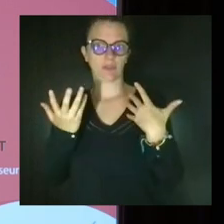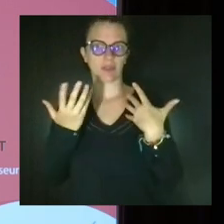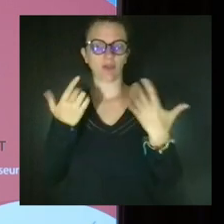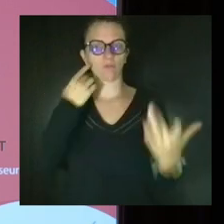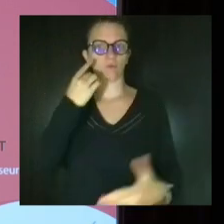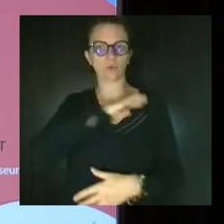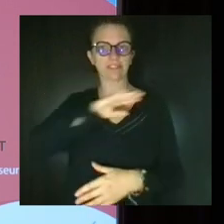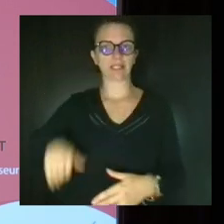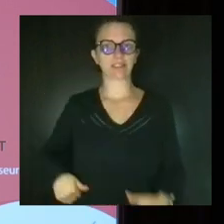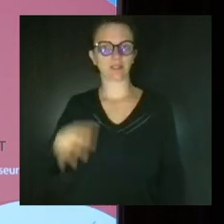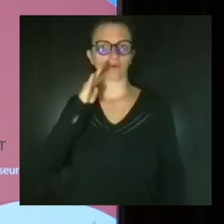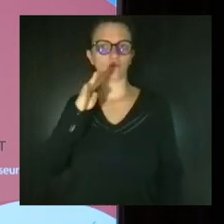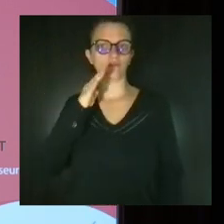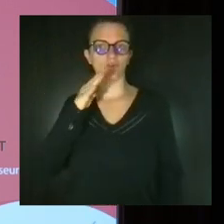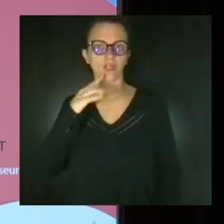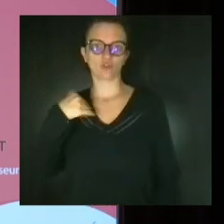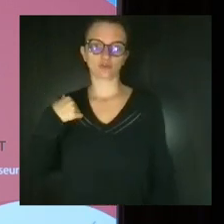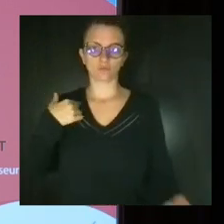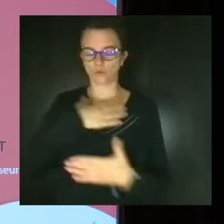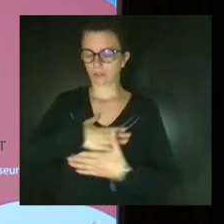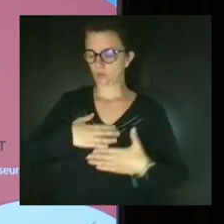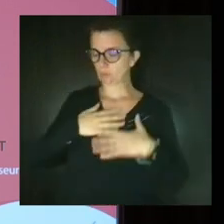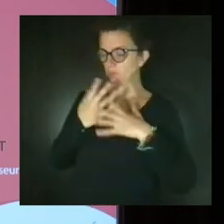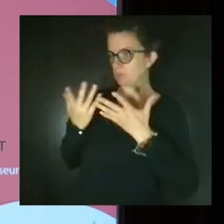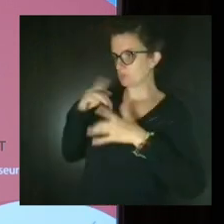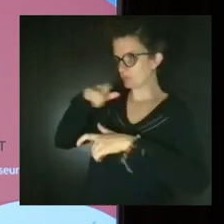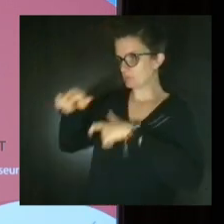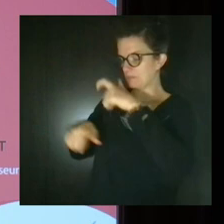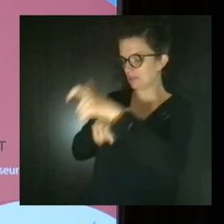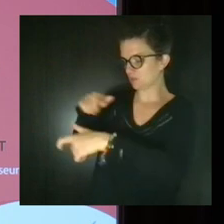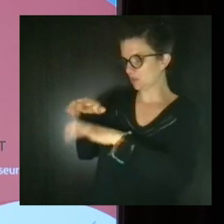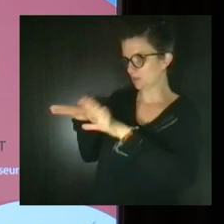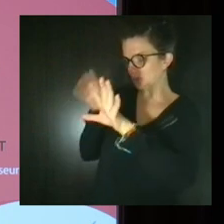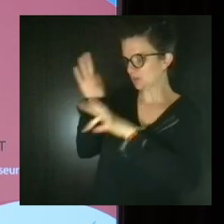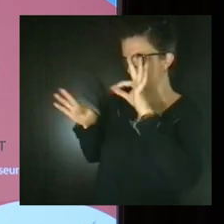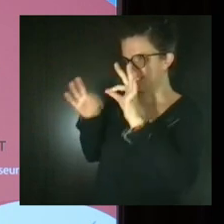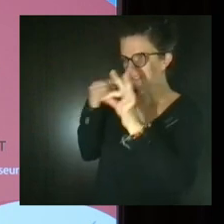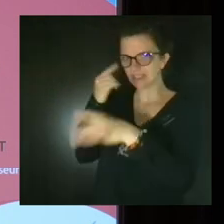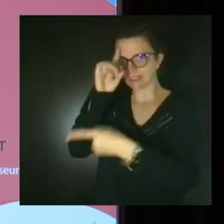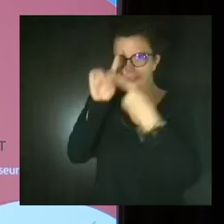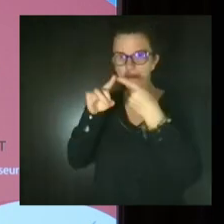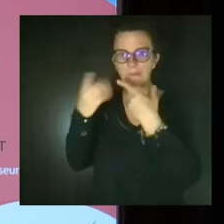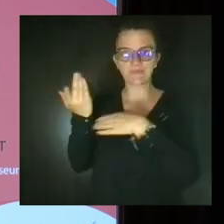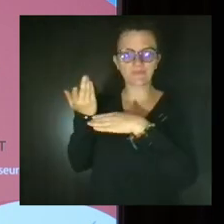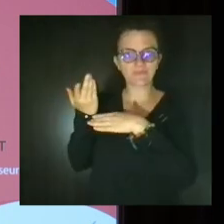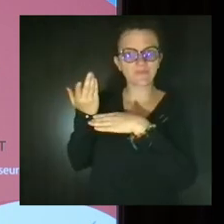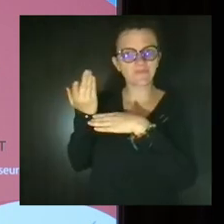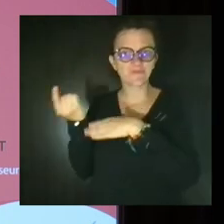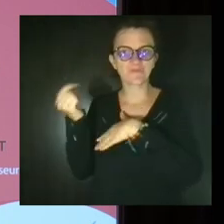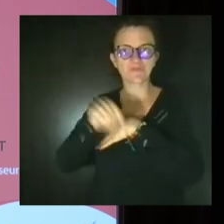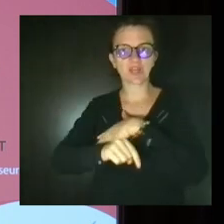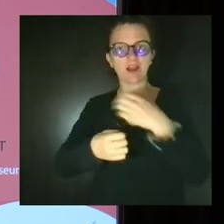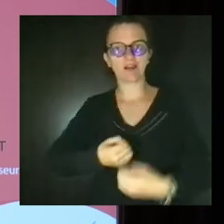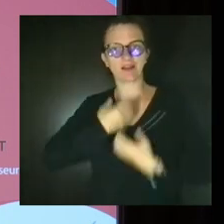suis très heureuse du panel qui a été choisi pour venir parler du handicap et surtout de